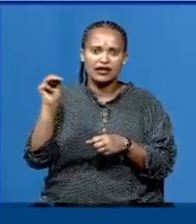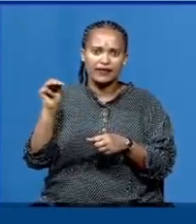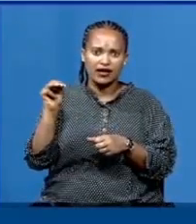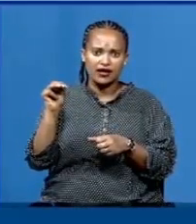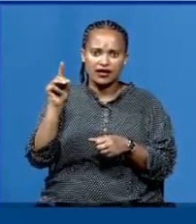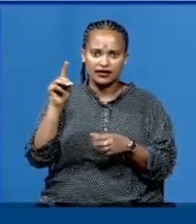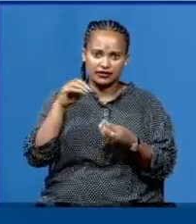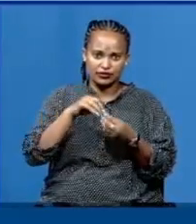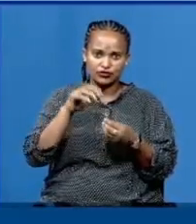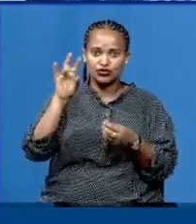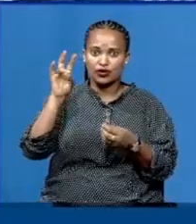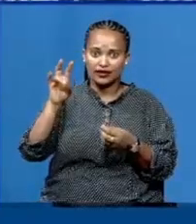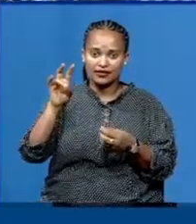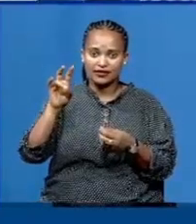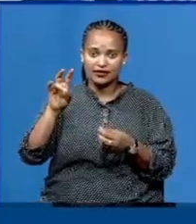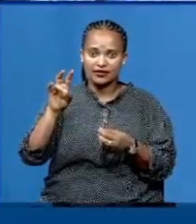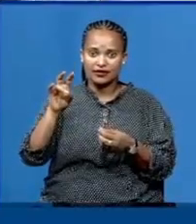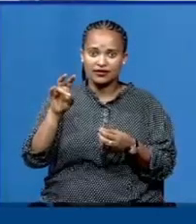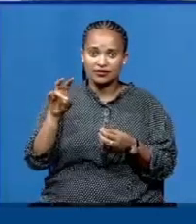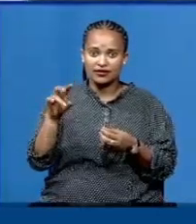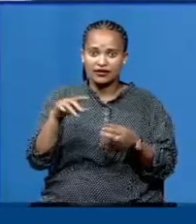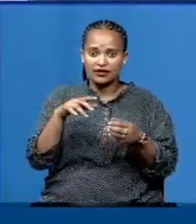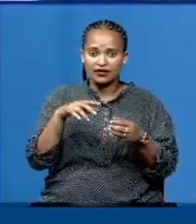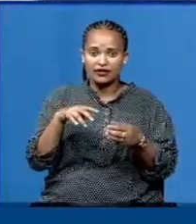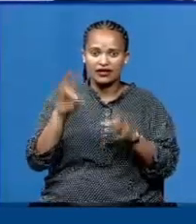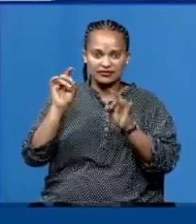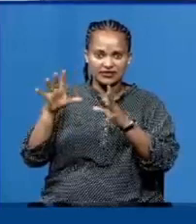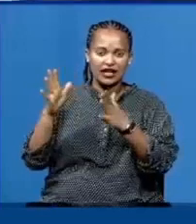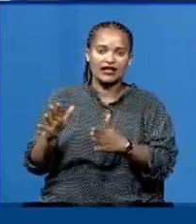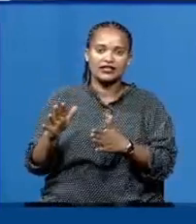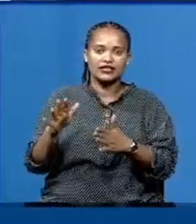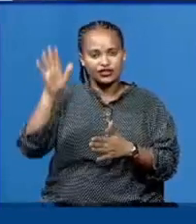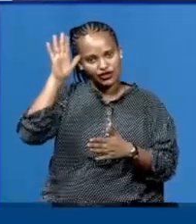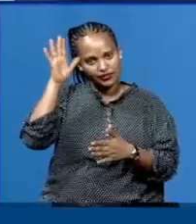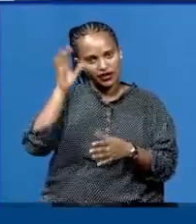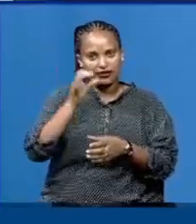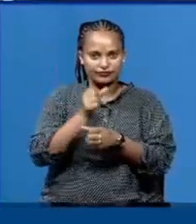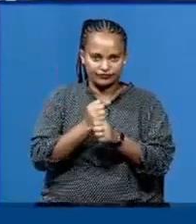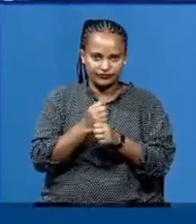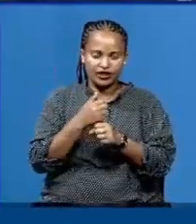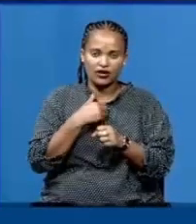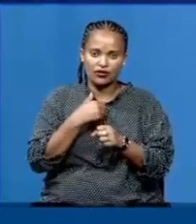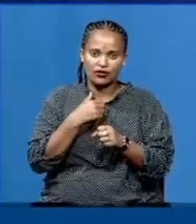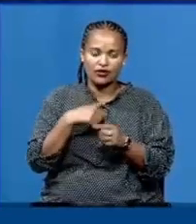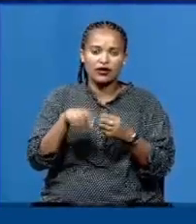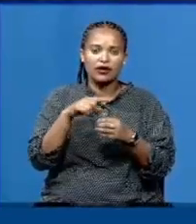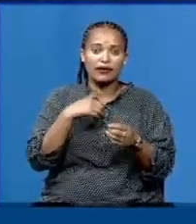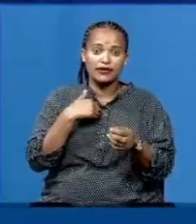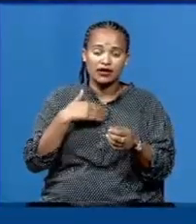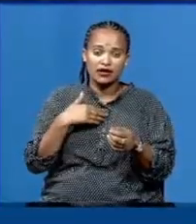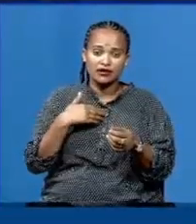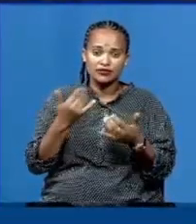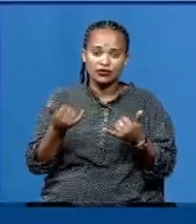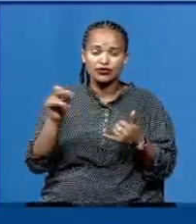ከዓ ሓንቲ ሓዊሱ 7 ዝኾነ ጣብያታት እዚ እውን ኣብ ትሕቲ ወራሪ ጥራዊ ሻዕብያ እዩ ዝርከብ። ስለዚ ብካልእ ኣባህላ ኣብ ከባቢና ናይ